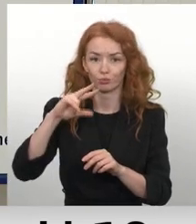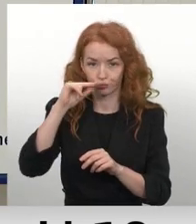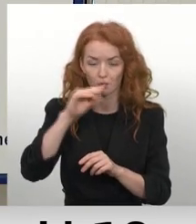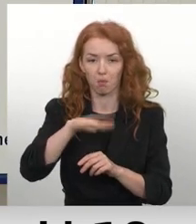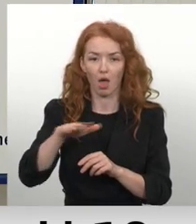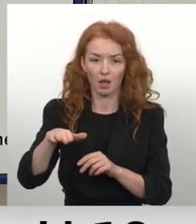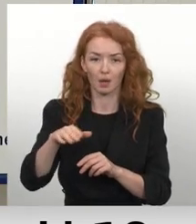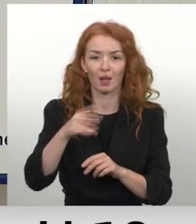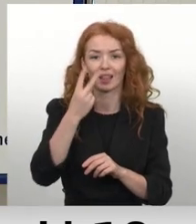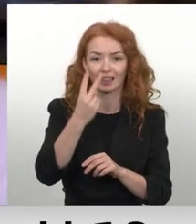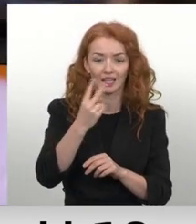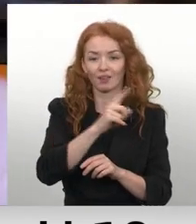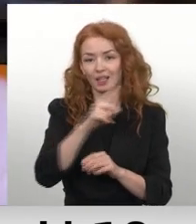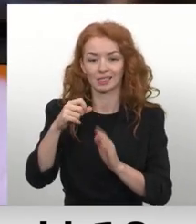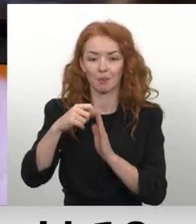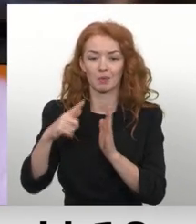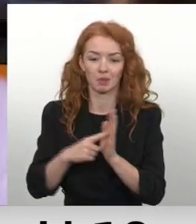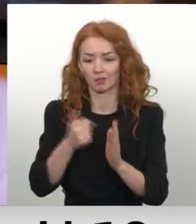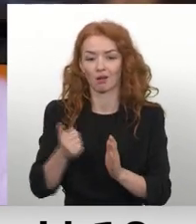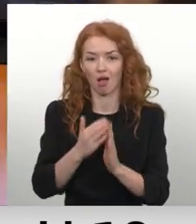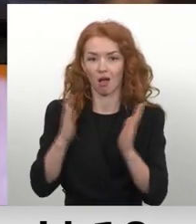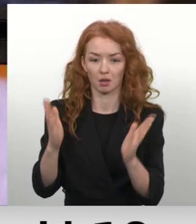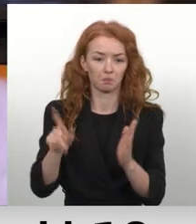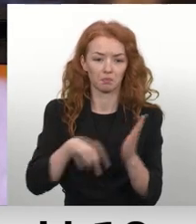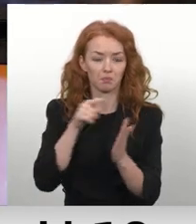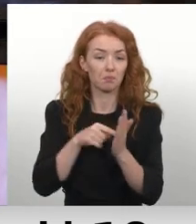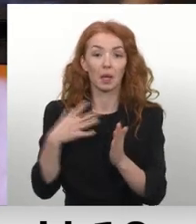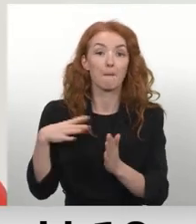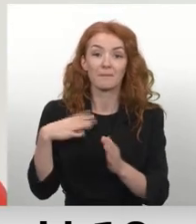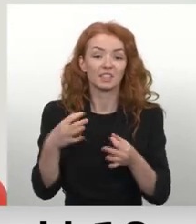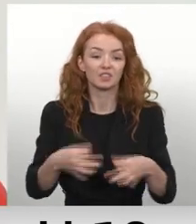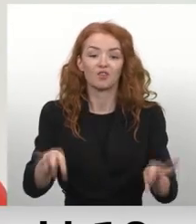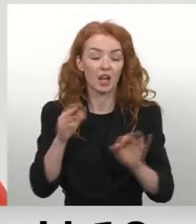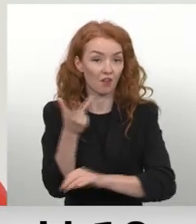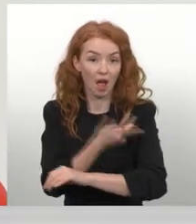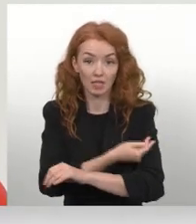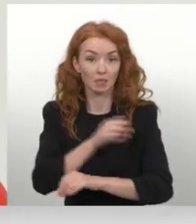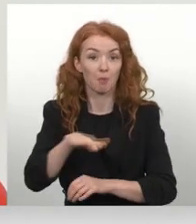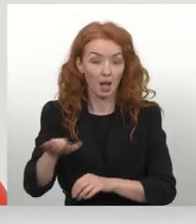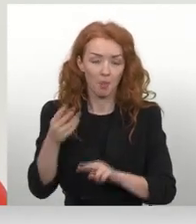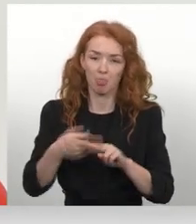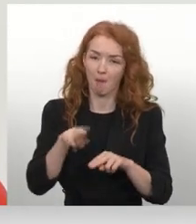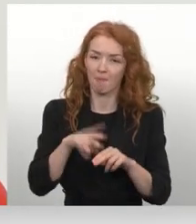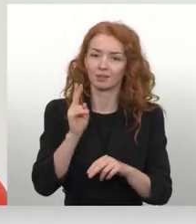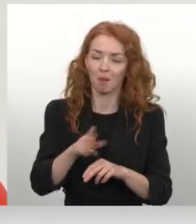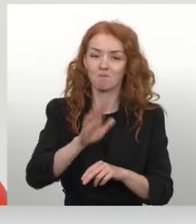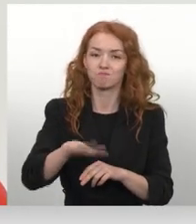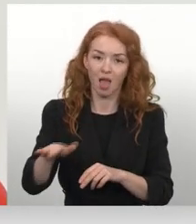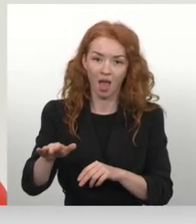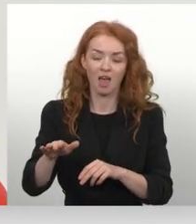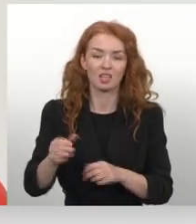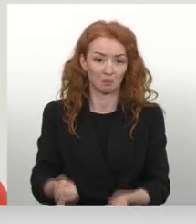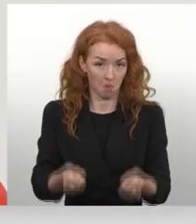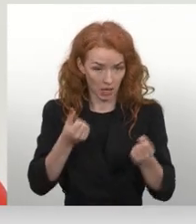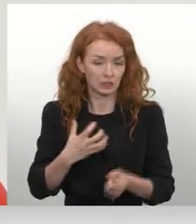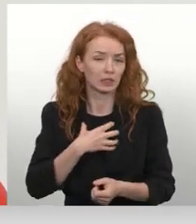no 2 līdz 17 gadiem. Kāpēc tieši ir svarīga vakcinācija bērniem? Tādēļ, ka bērni ir ne tikai tie, kas var smagi